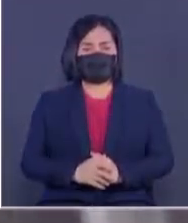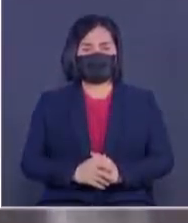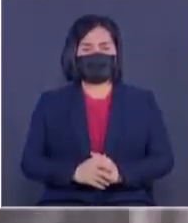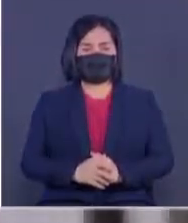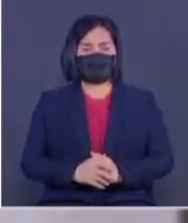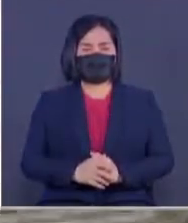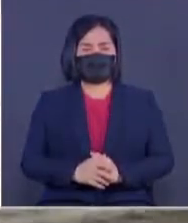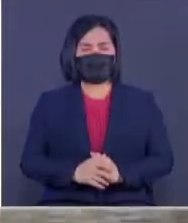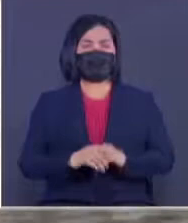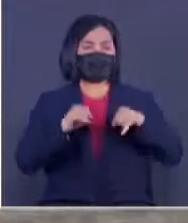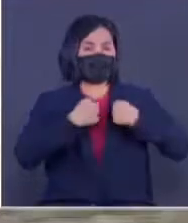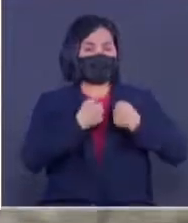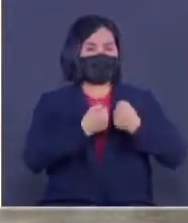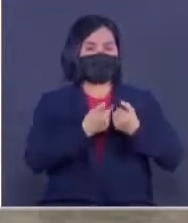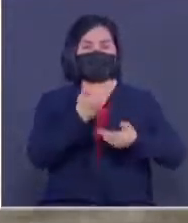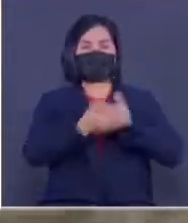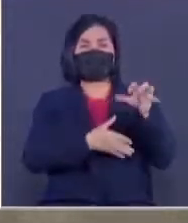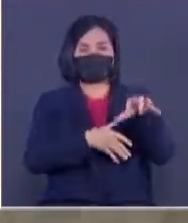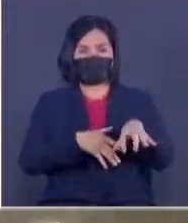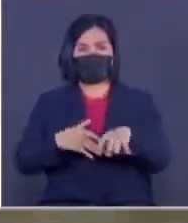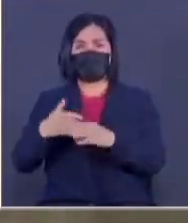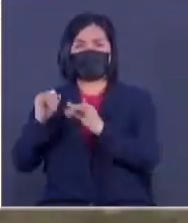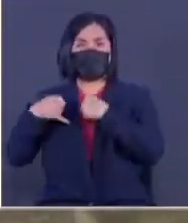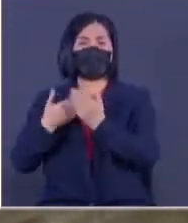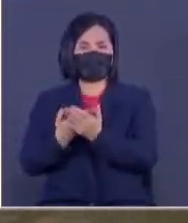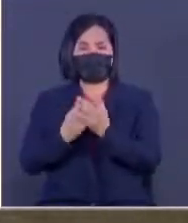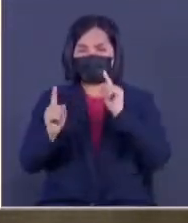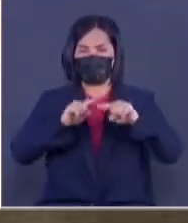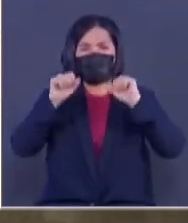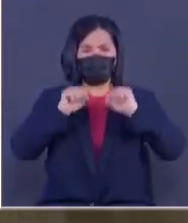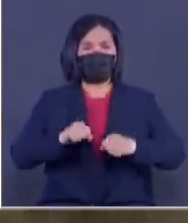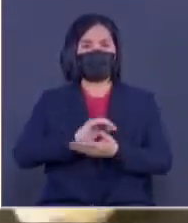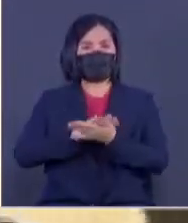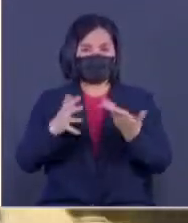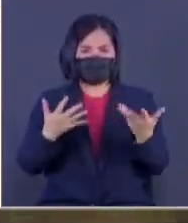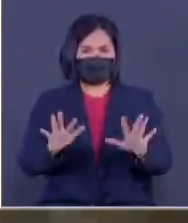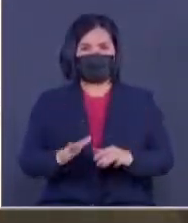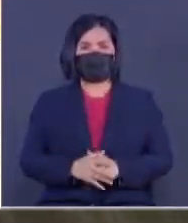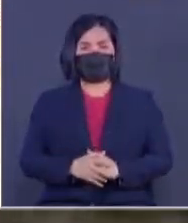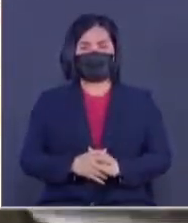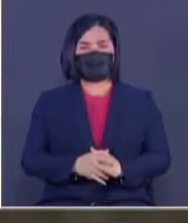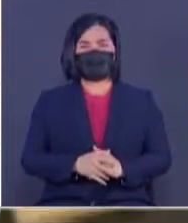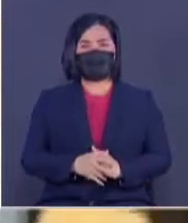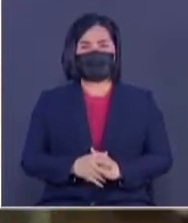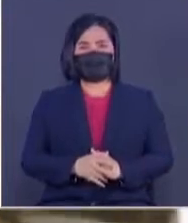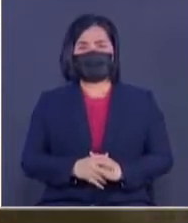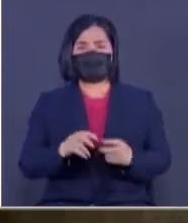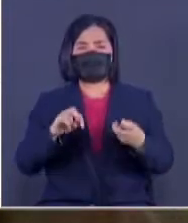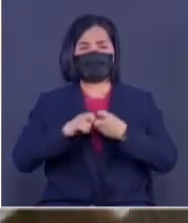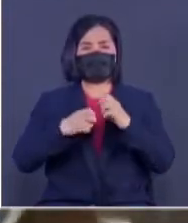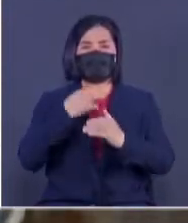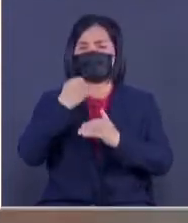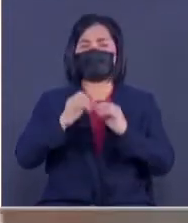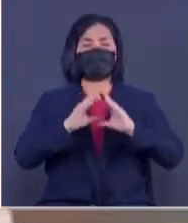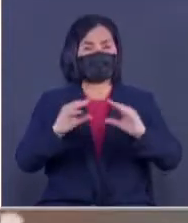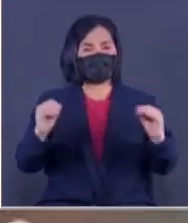ลูกหนี้กับเจ้าหนี้เนี่ยเห็นว่าคุยกันตกลงกันไก่เกลี่ยกันเจรจากันเรียบร้อยนะครับเขาบอกว่าจบลงด้วยดีฮะเ